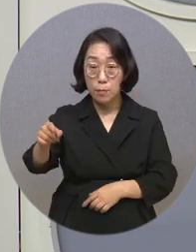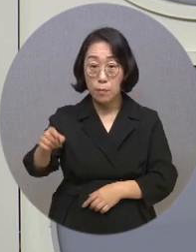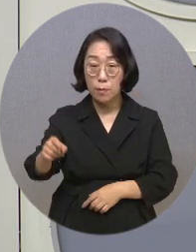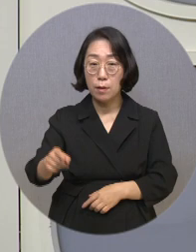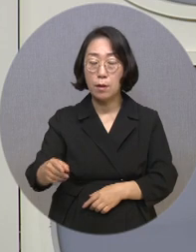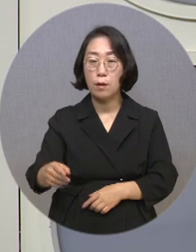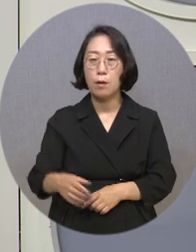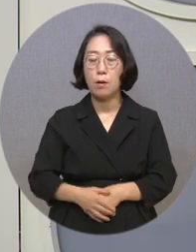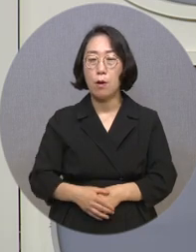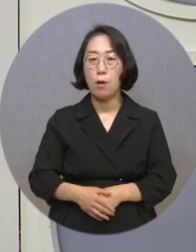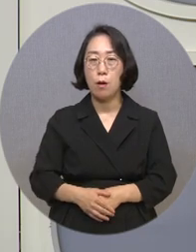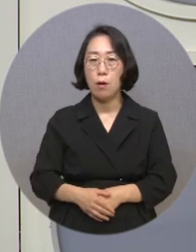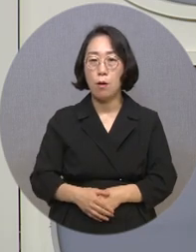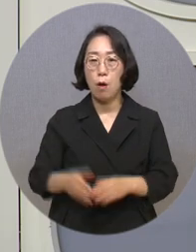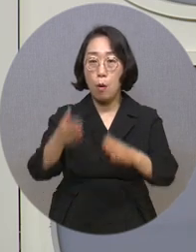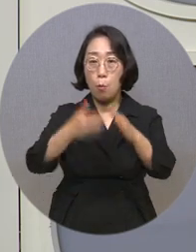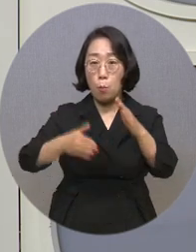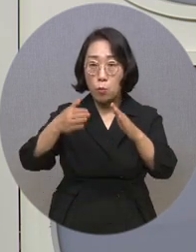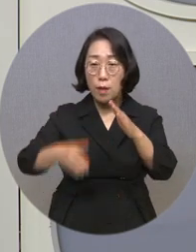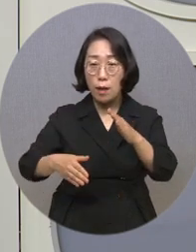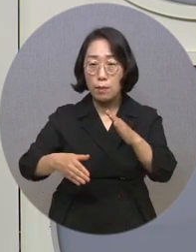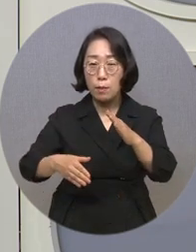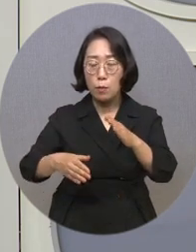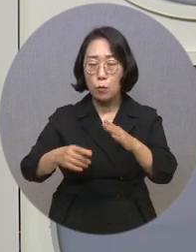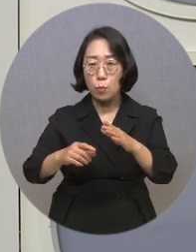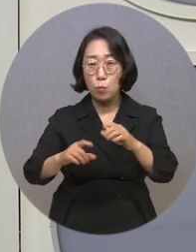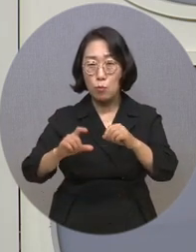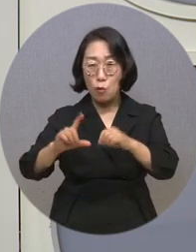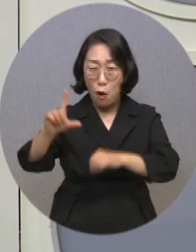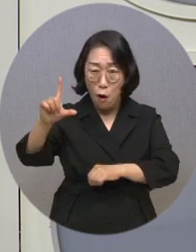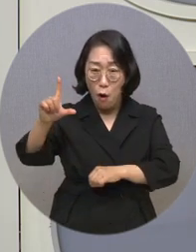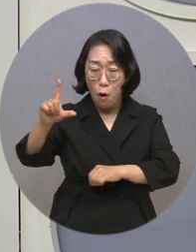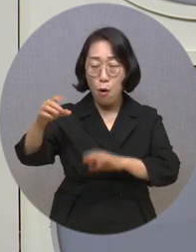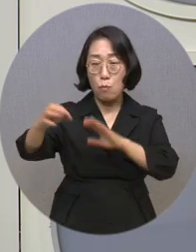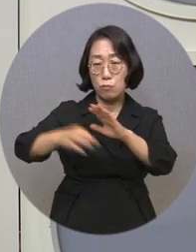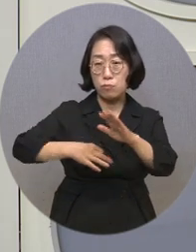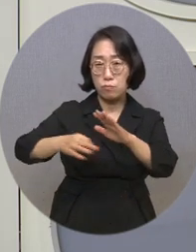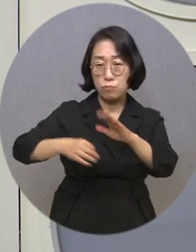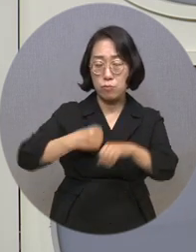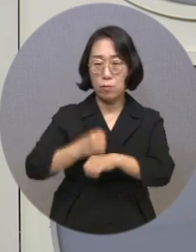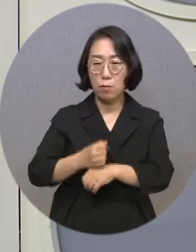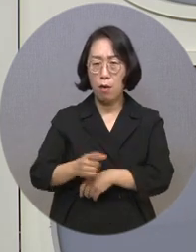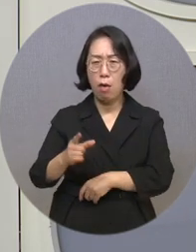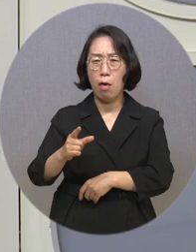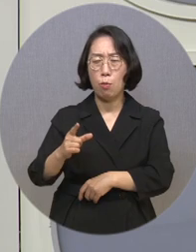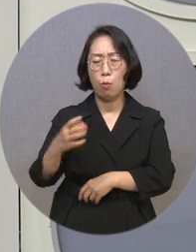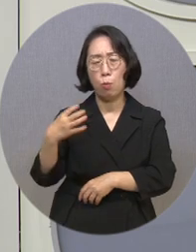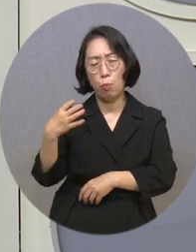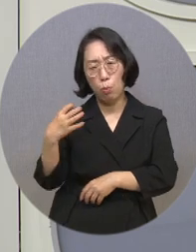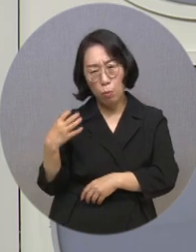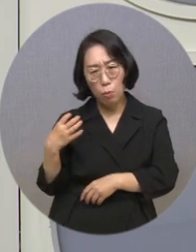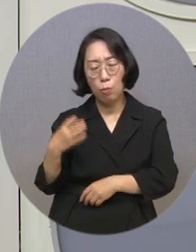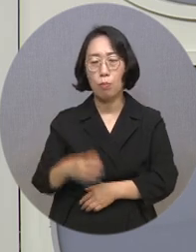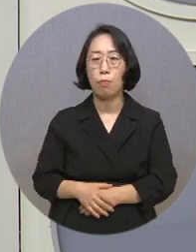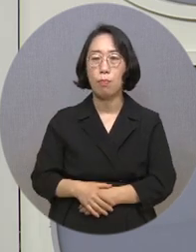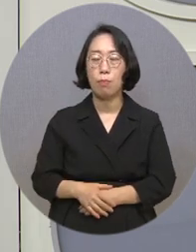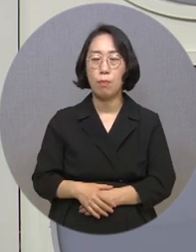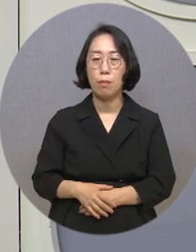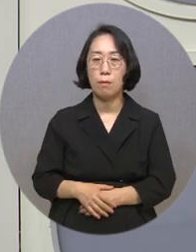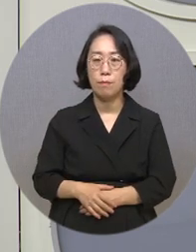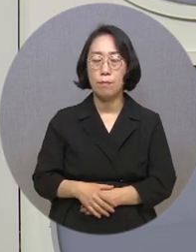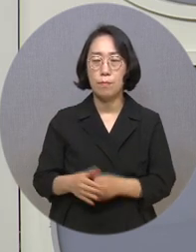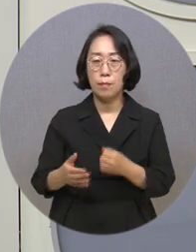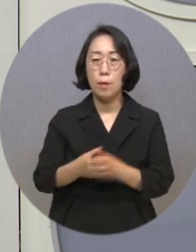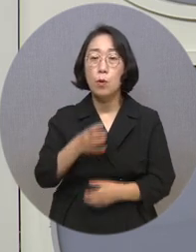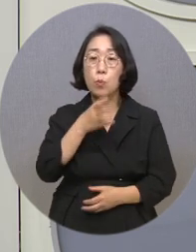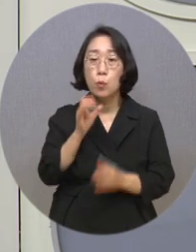되고 3등급은 건보에서 돈이 좀 덜 나와도 되니까 건보도 힘드니까 건보도 지금 어렵거든요. 그러니까 그